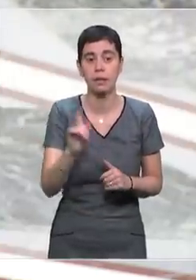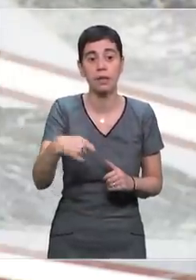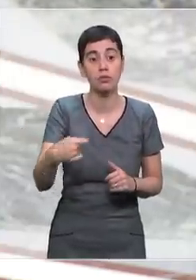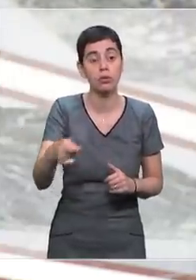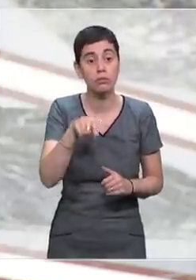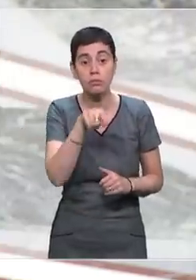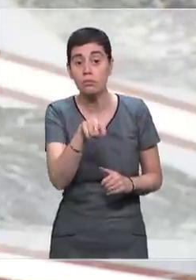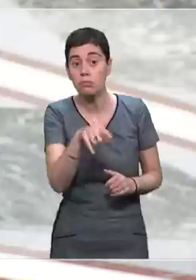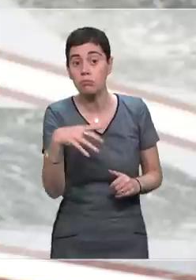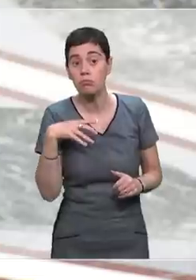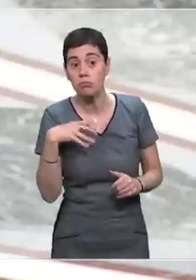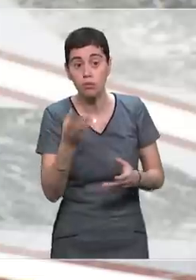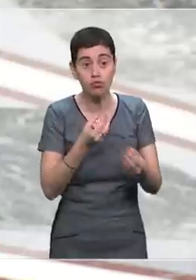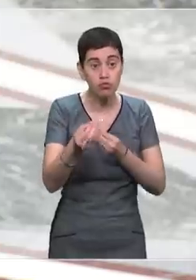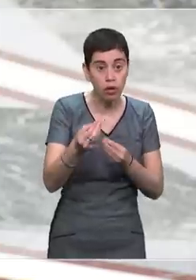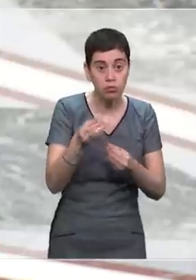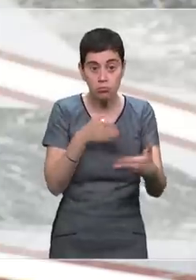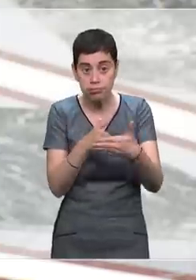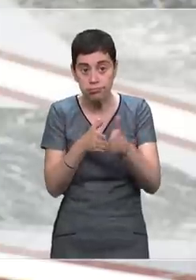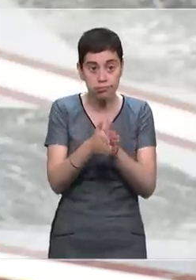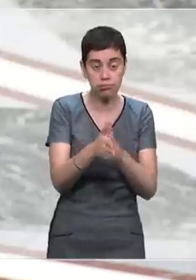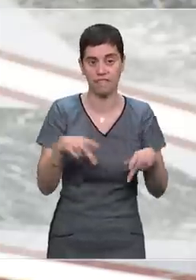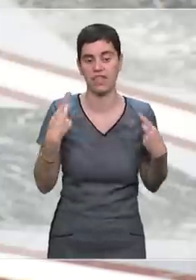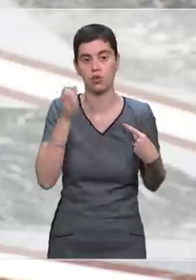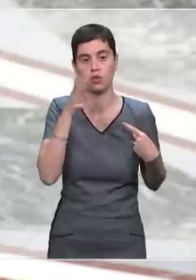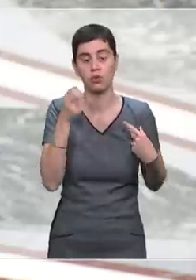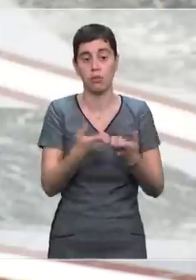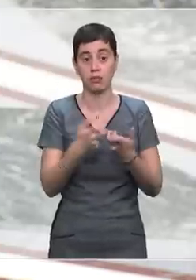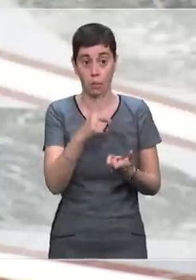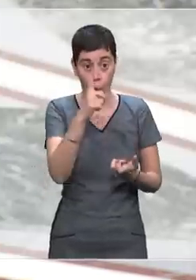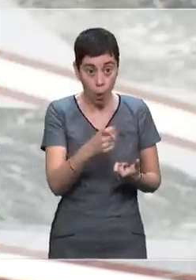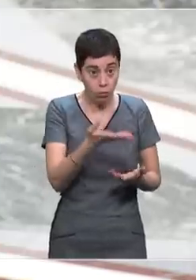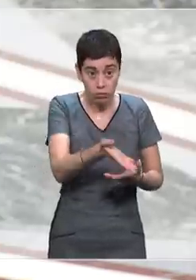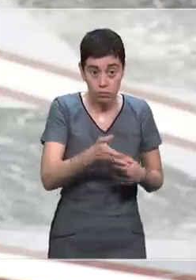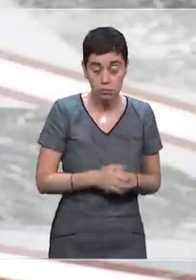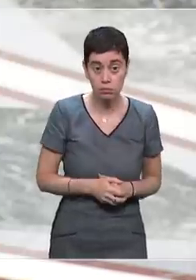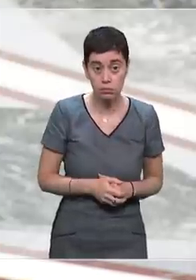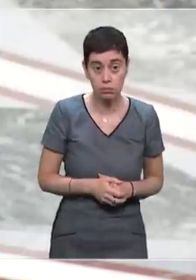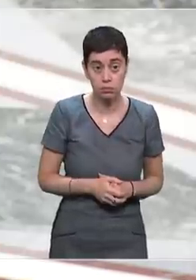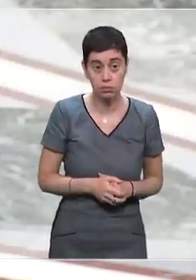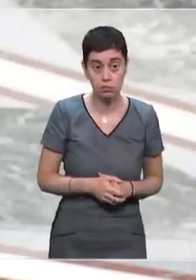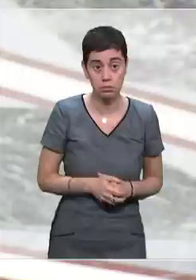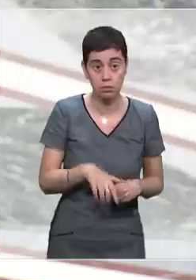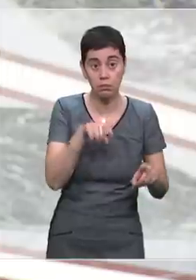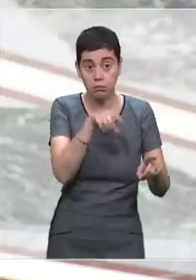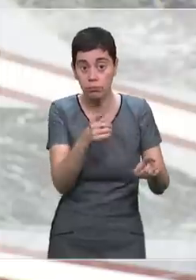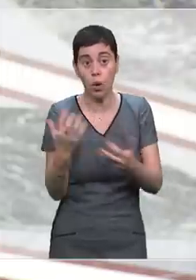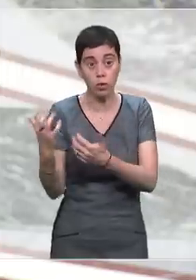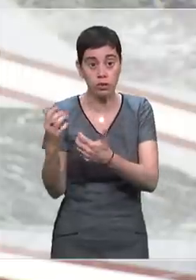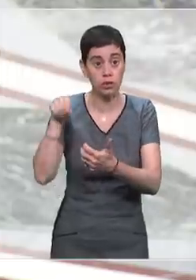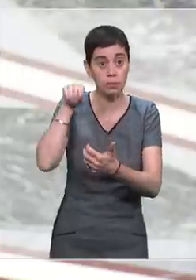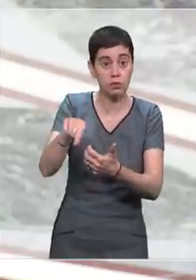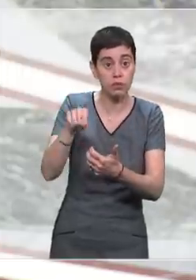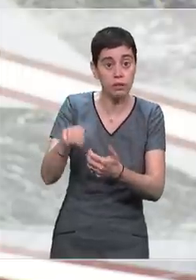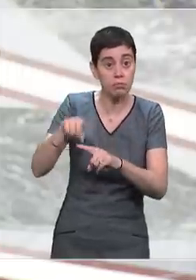lever les difficultés du quotidien. Je pense à la distribution de l'eau en Guadeloupe, à la lutte contre les sargasses aux Antilles, aux questions